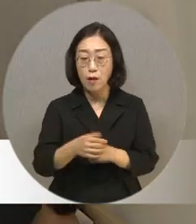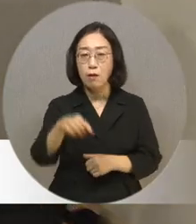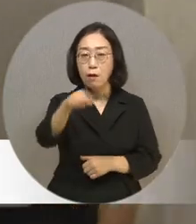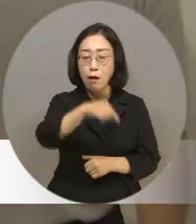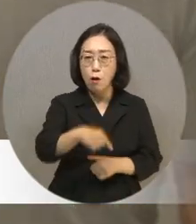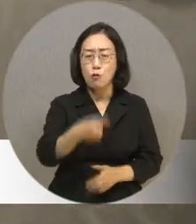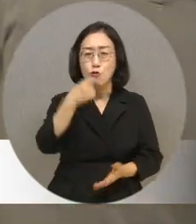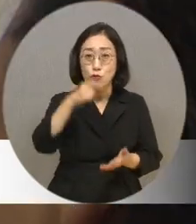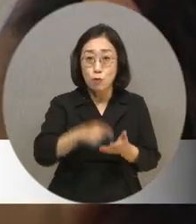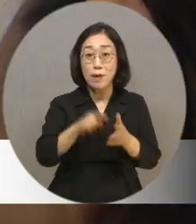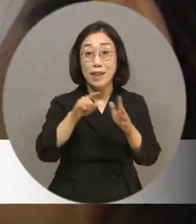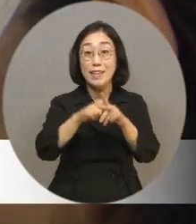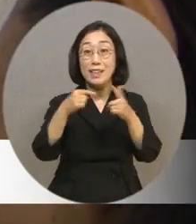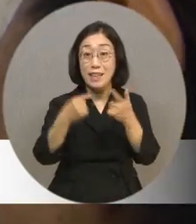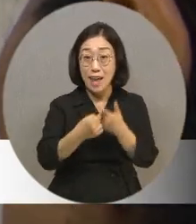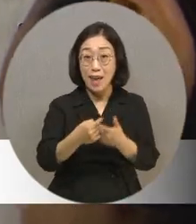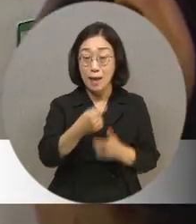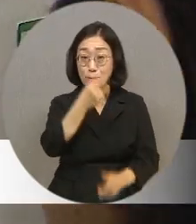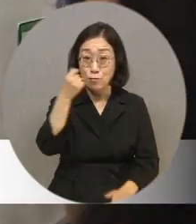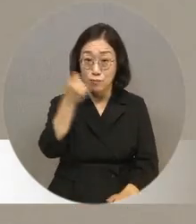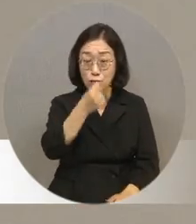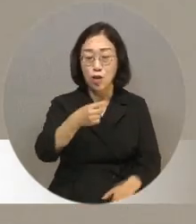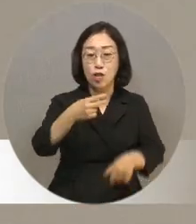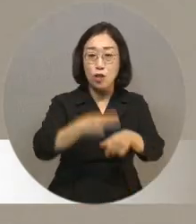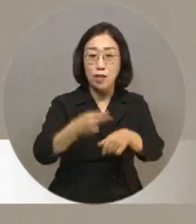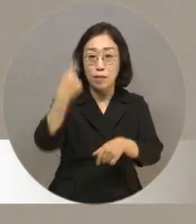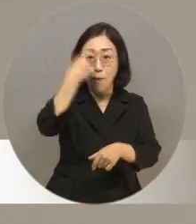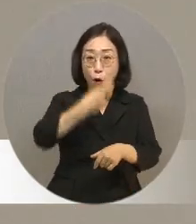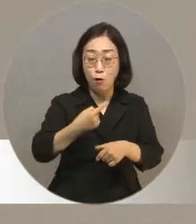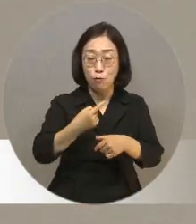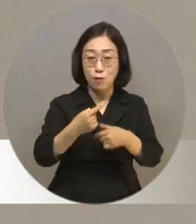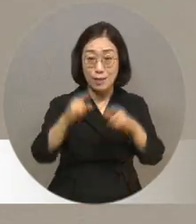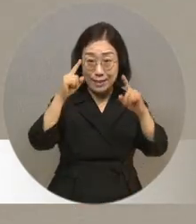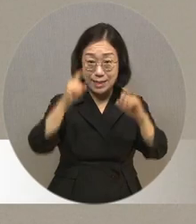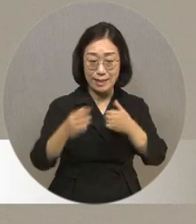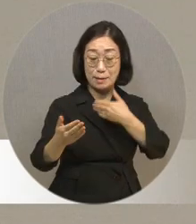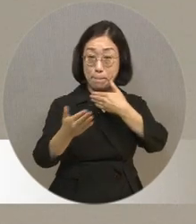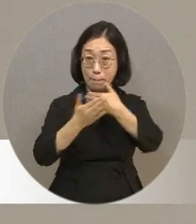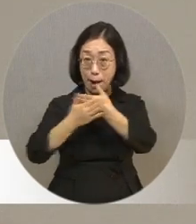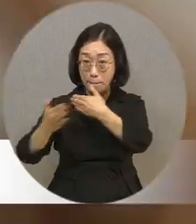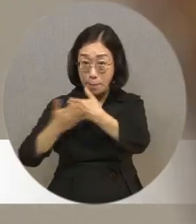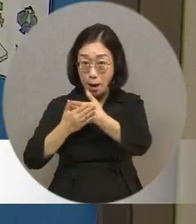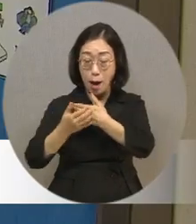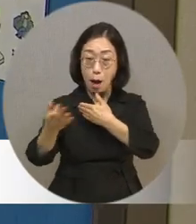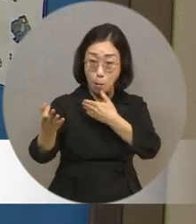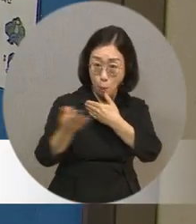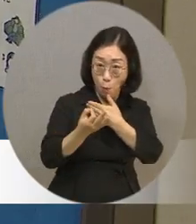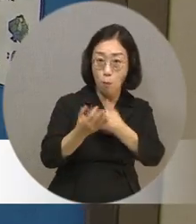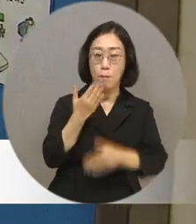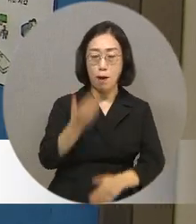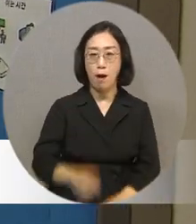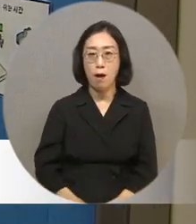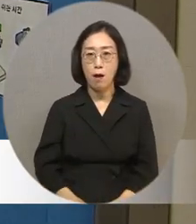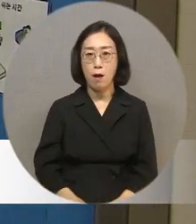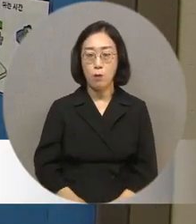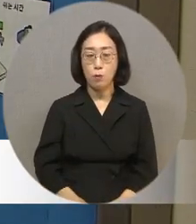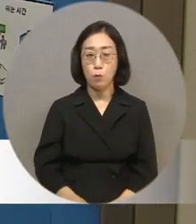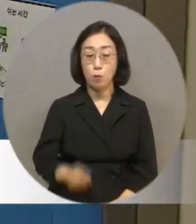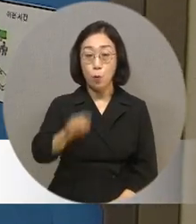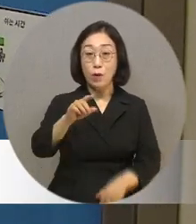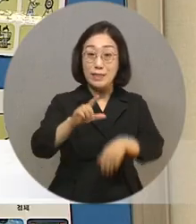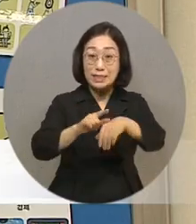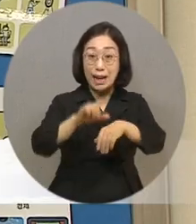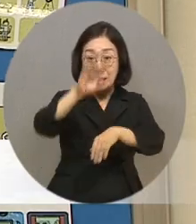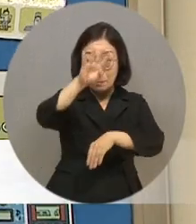장애인들이 쉽게 인지할 수 있도록 선생님의 얼굴 사진이 있는 카드가 붙어 있습니다 칠판에 놓인 시간표